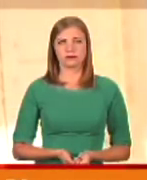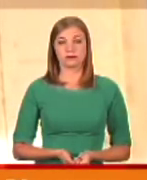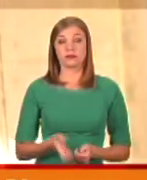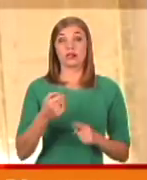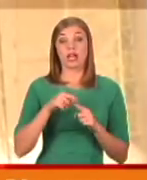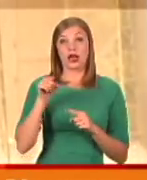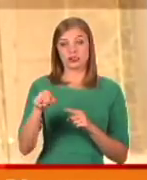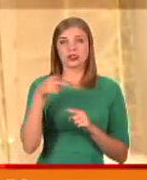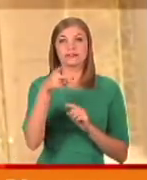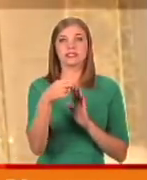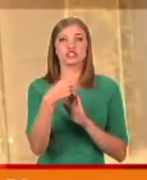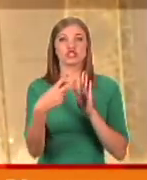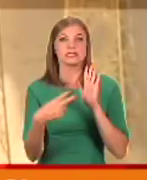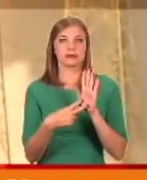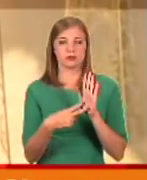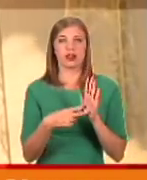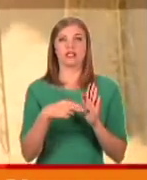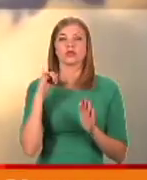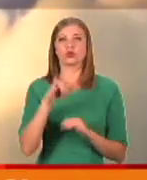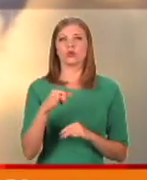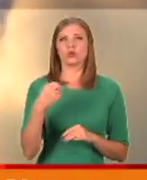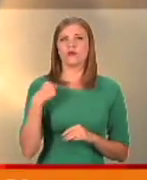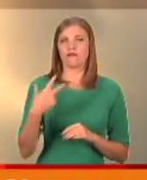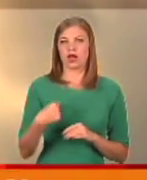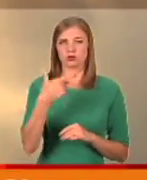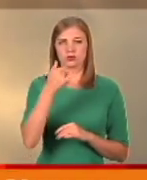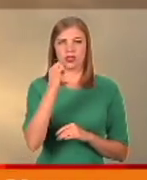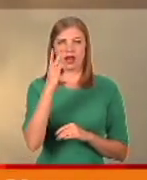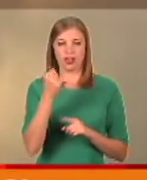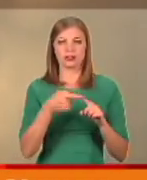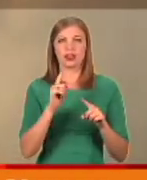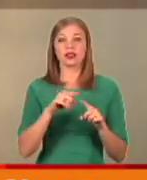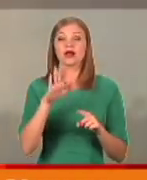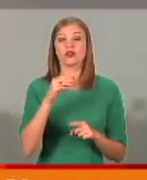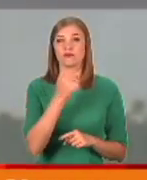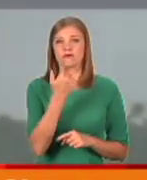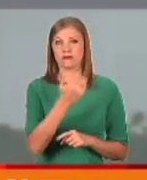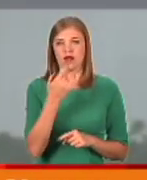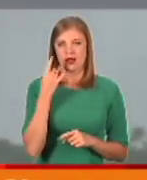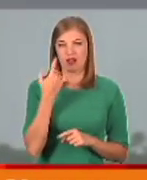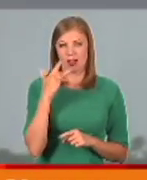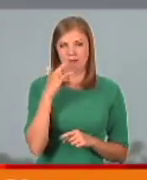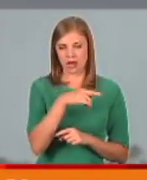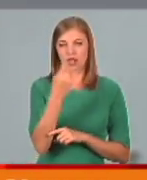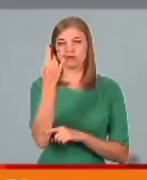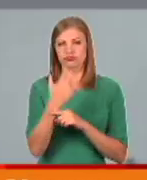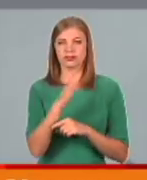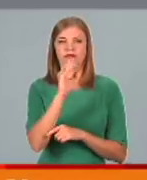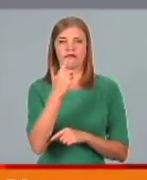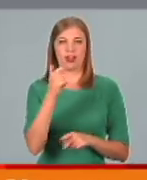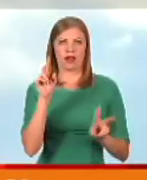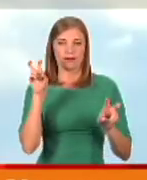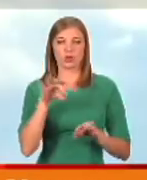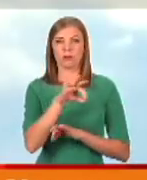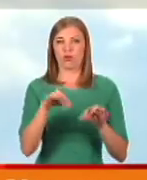А це кадри 2017-го. У французькій Гвіані, це Південна Америка, запускають ракету «Вега».